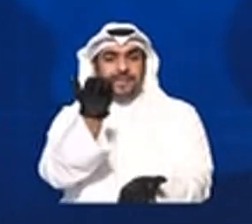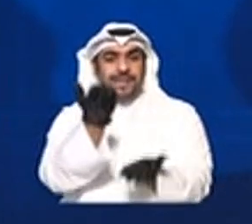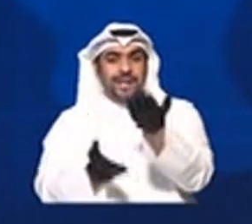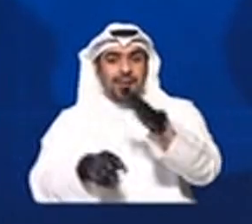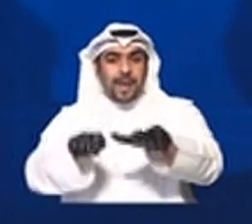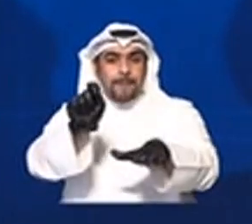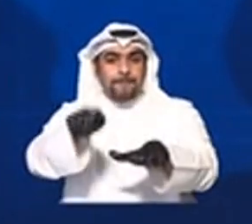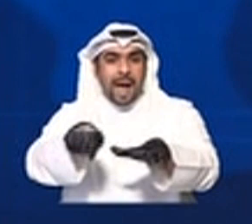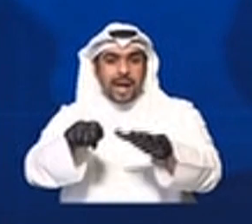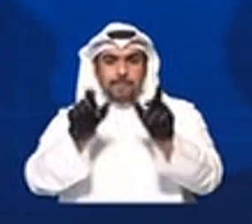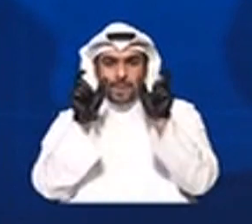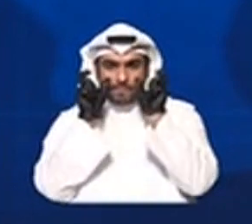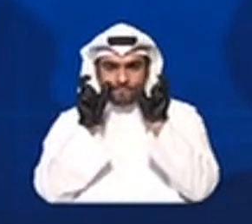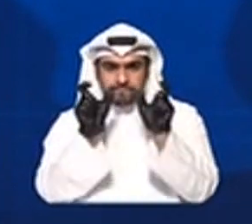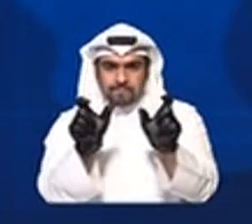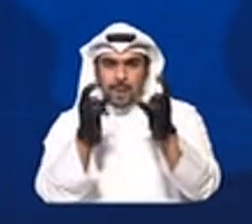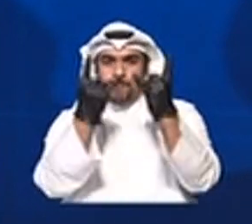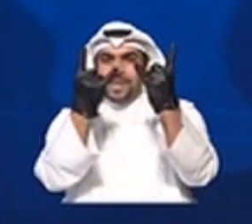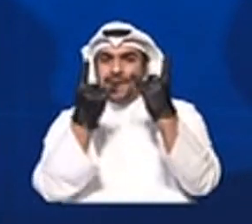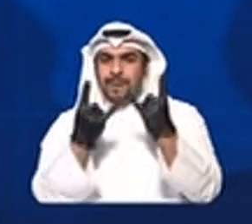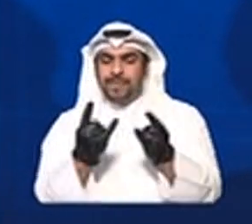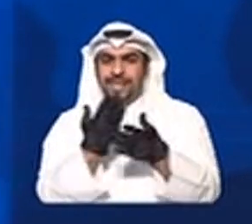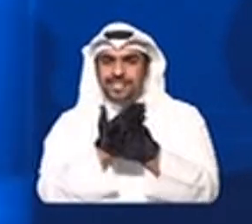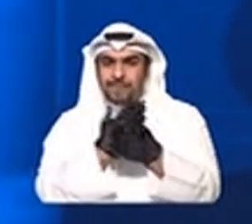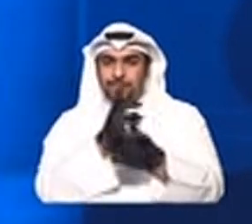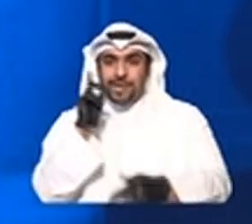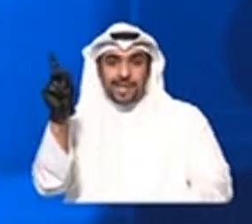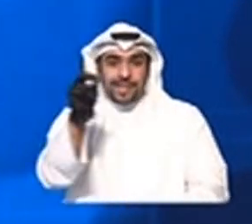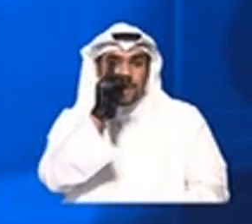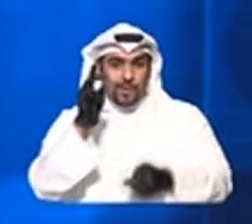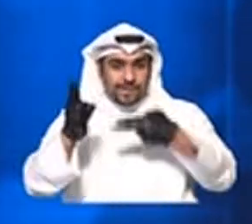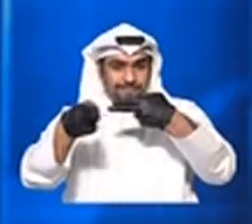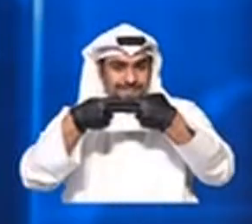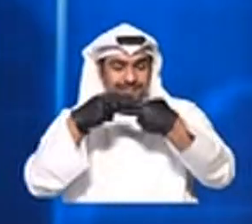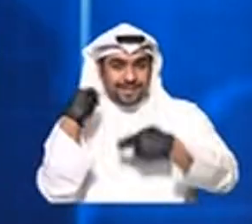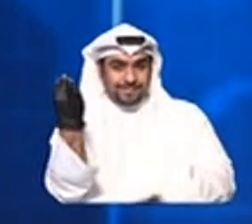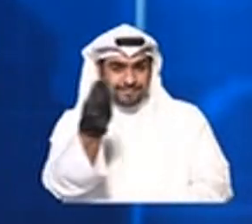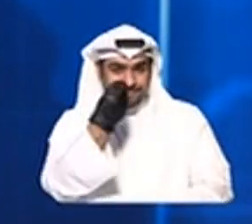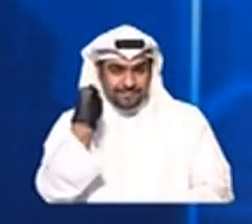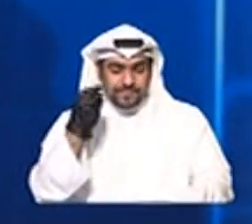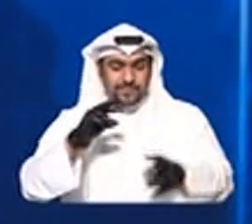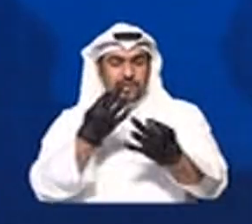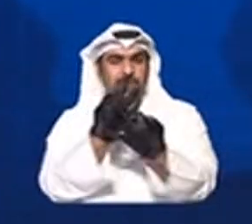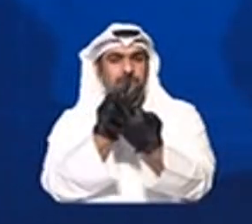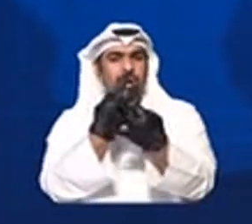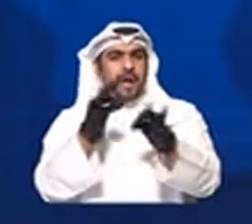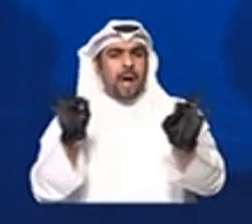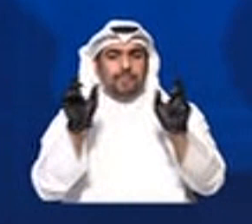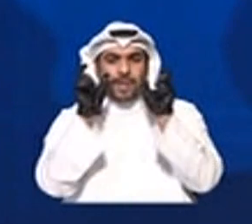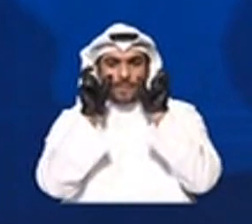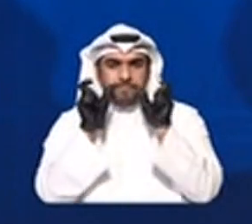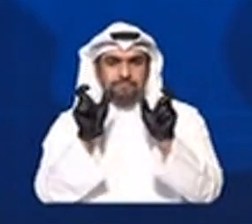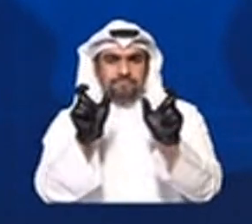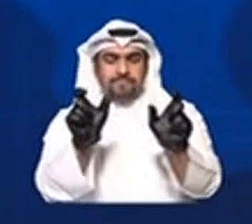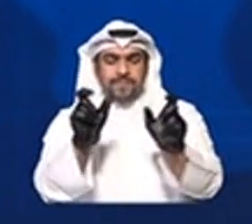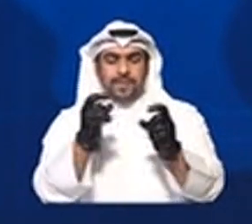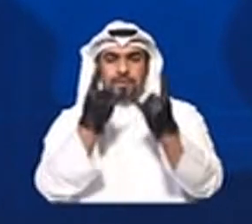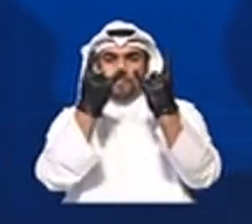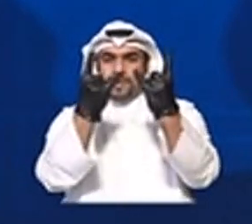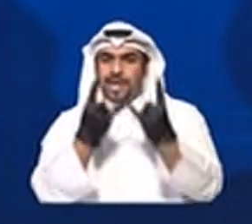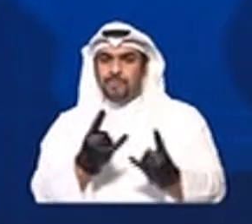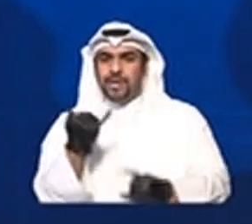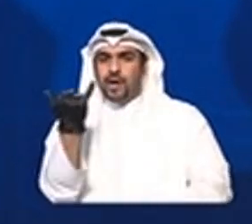خطة الطوارئ الحكومية والإجراءات المتخذة لمكافحة انتشار فيروس كورونا المستجد، حفاظا على سلامة